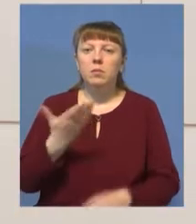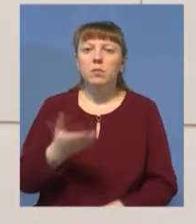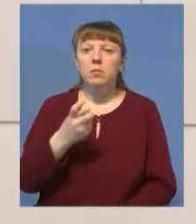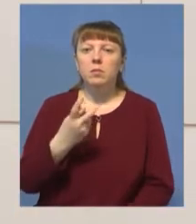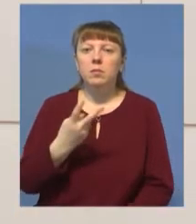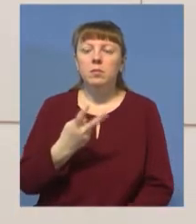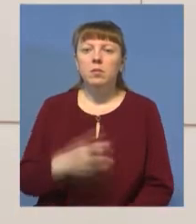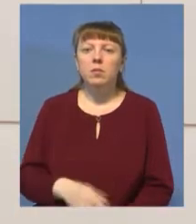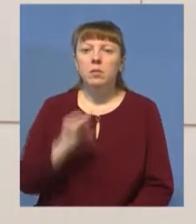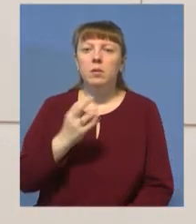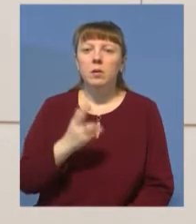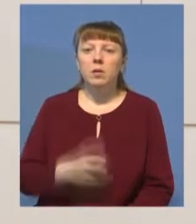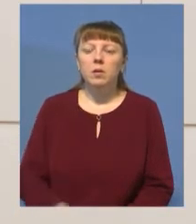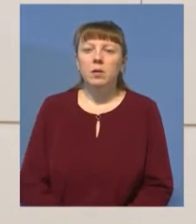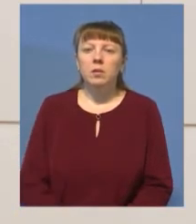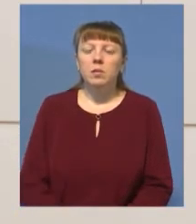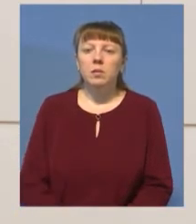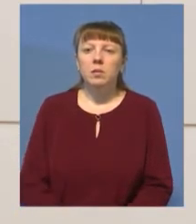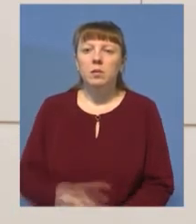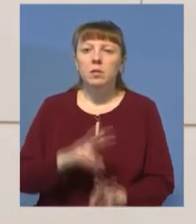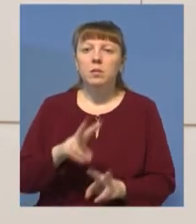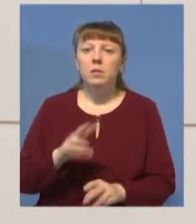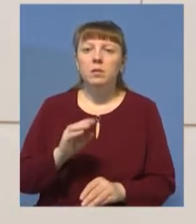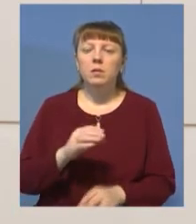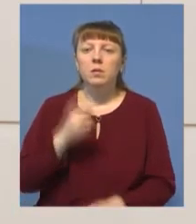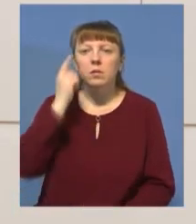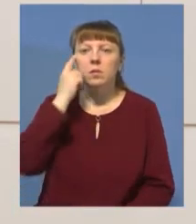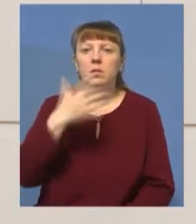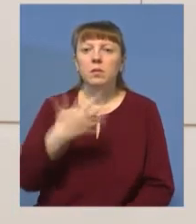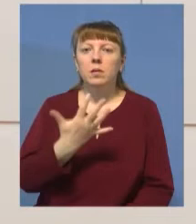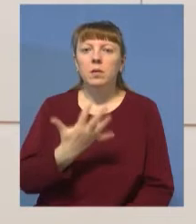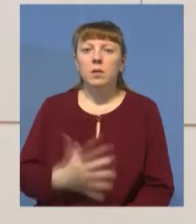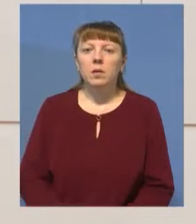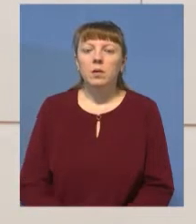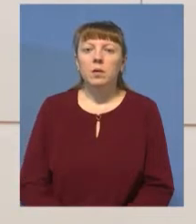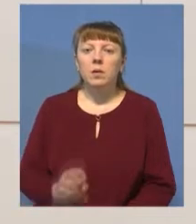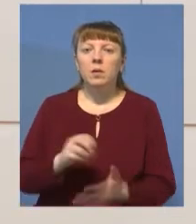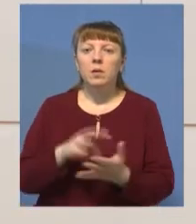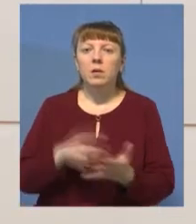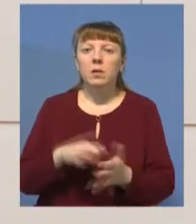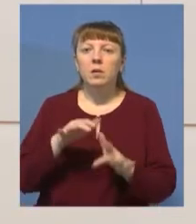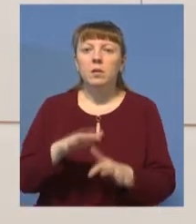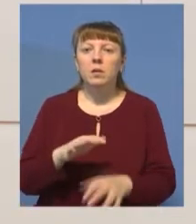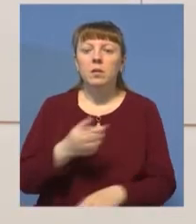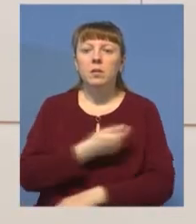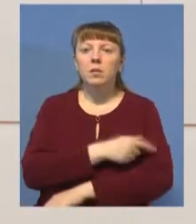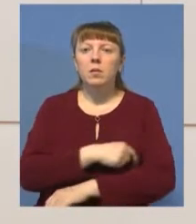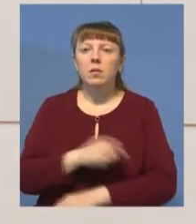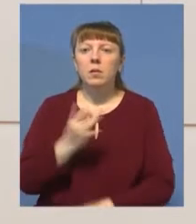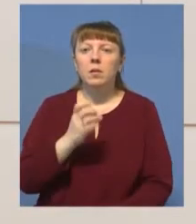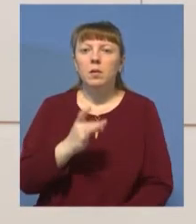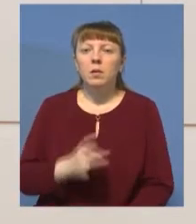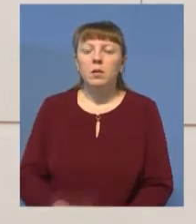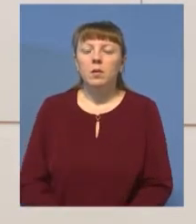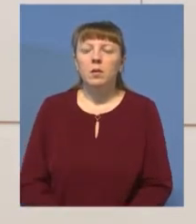102 гражданских иска. Из них рассмотрено с вынесением решений 55 по 19 делам заключенной медиации.